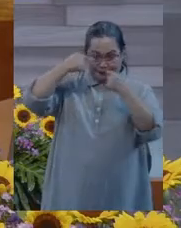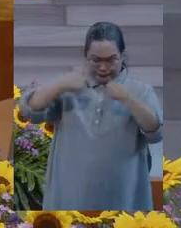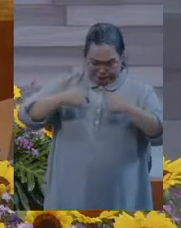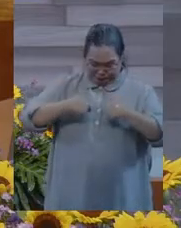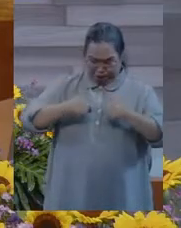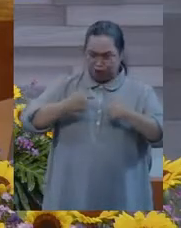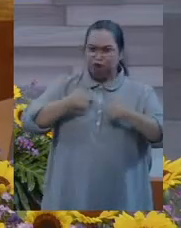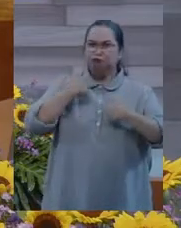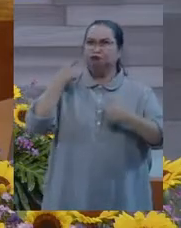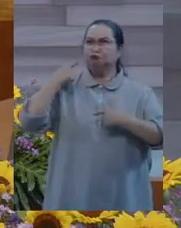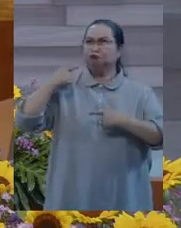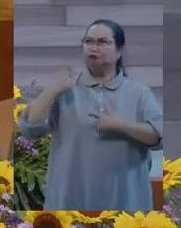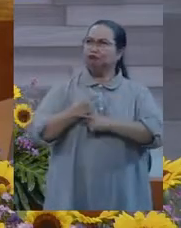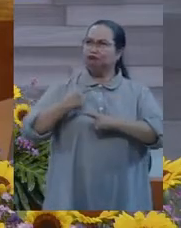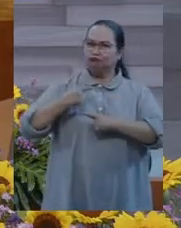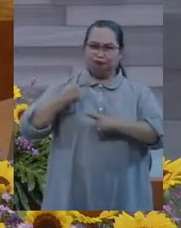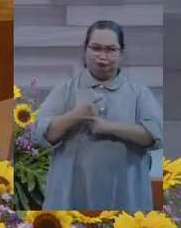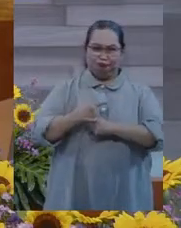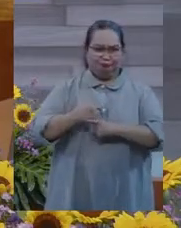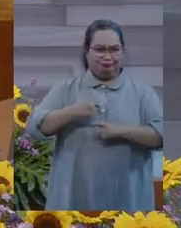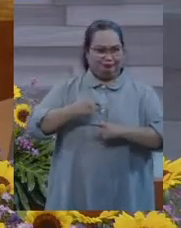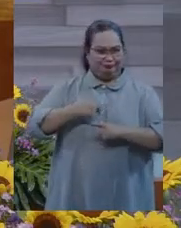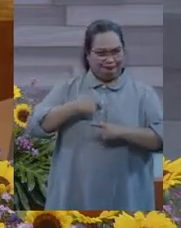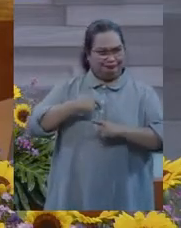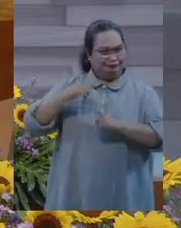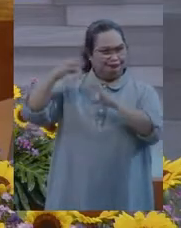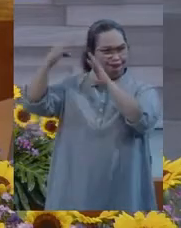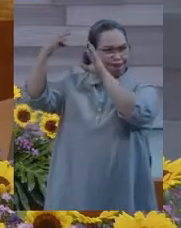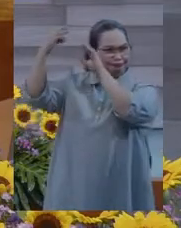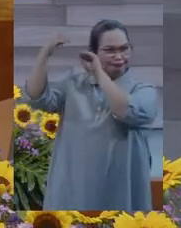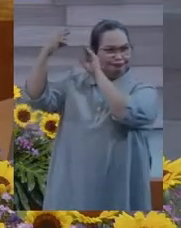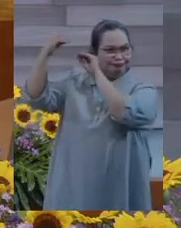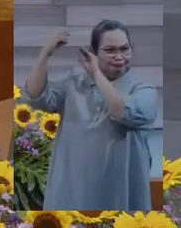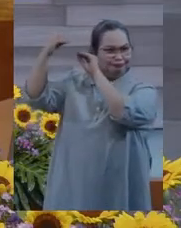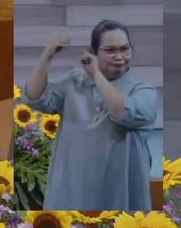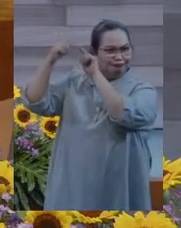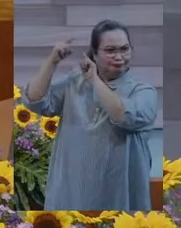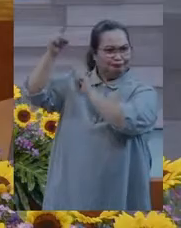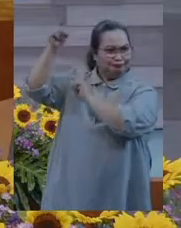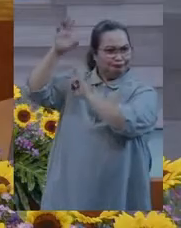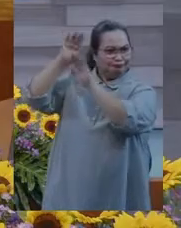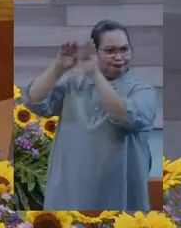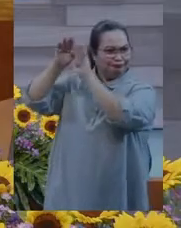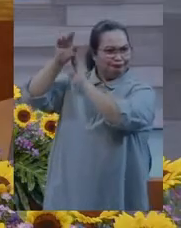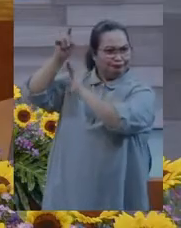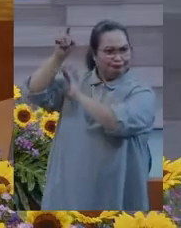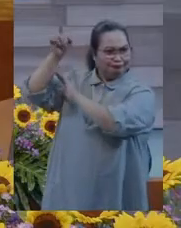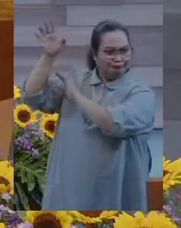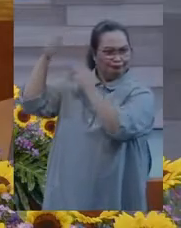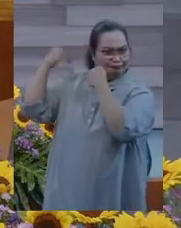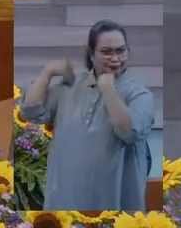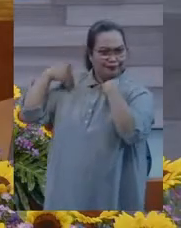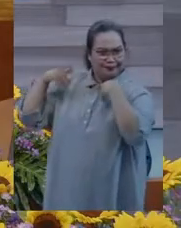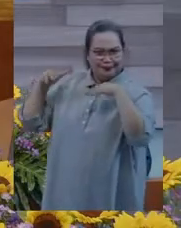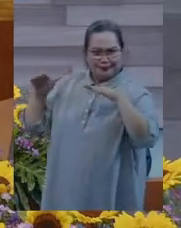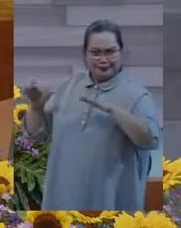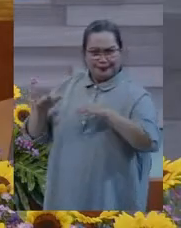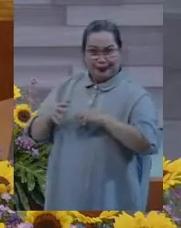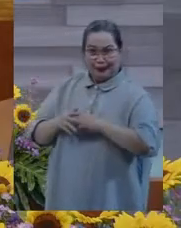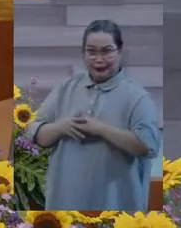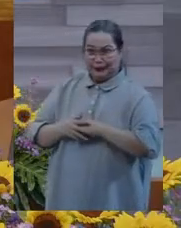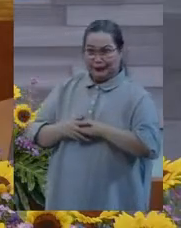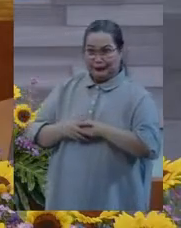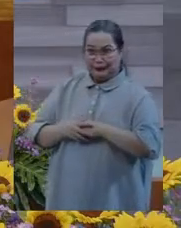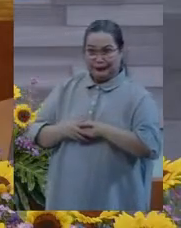karapatan na kumausap diretso sa mga makalangit na anghel.